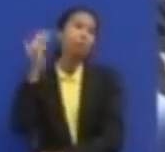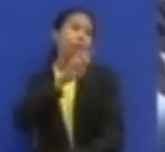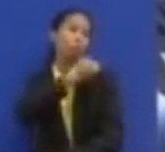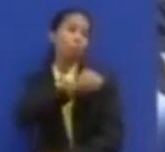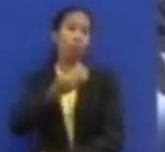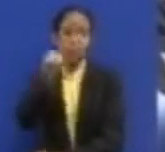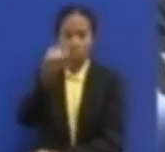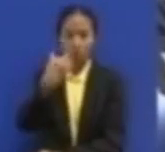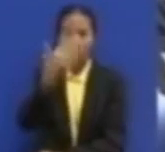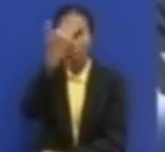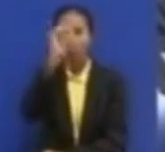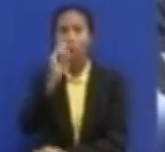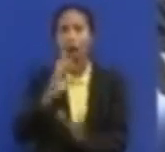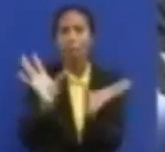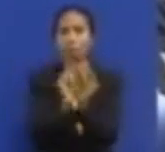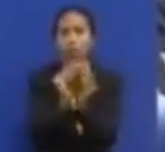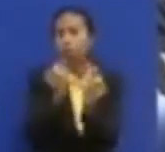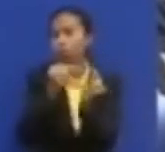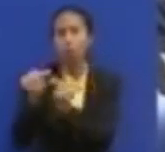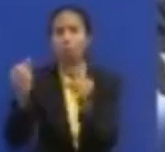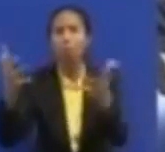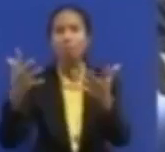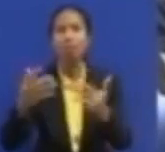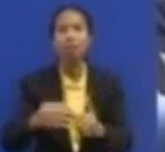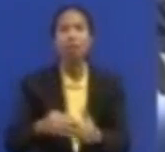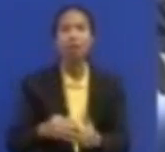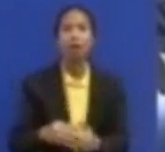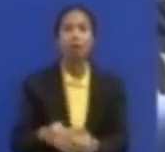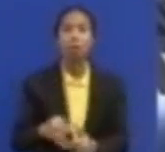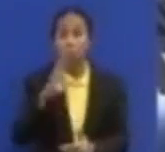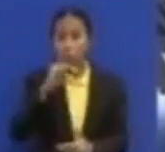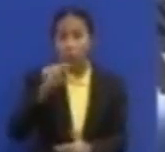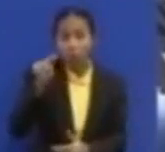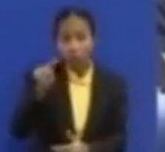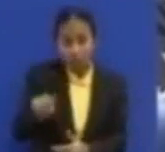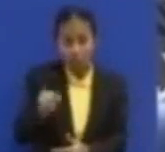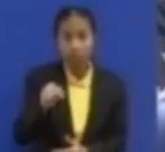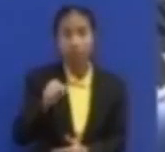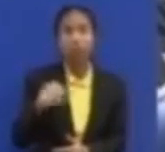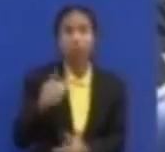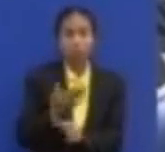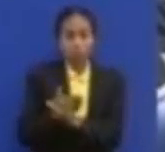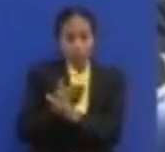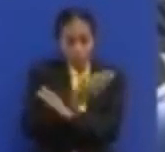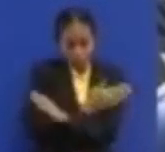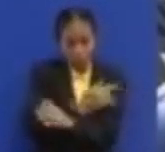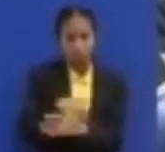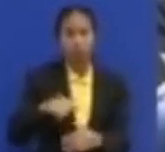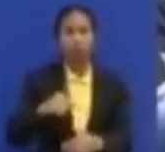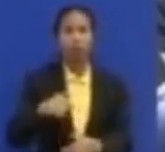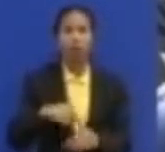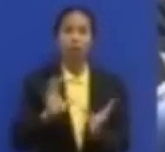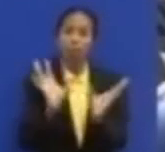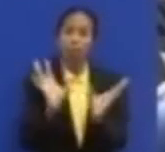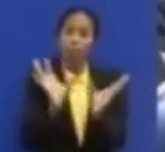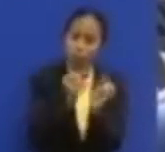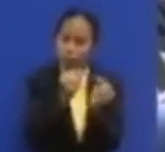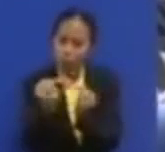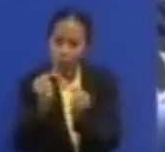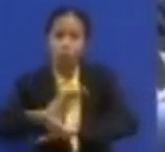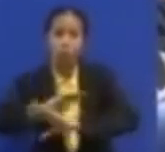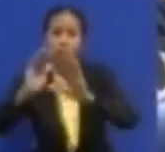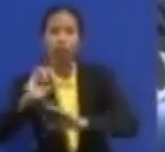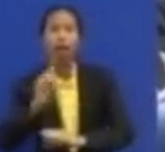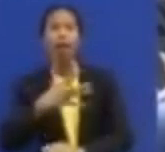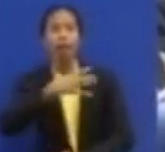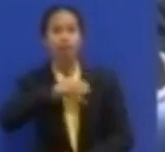ไม่ดำเนินตามระเบียบประชุมแล้วก็เป็นจริงผมก่อนจะลงมติว่าจะเลื่อนไม่เลื่อนอยากทราบเหตุผล